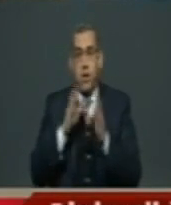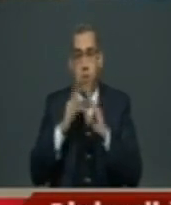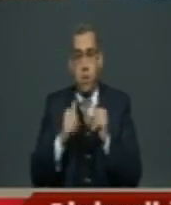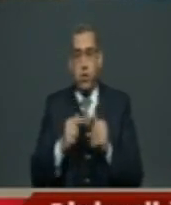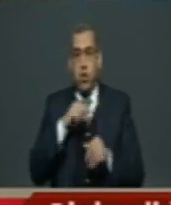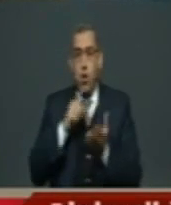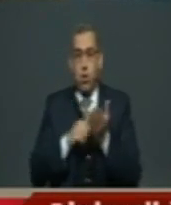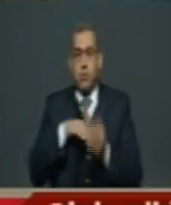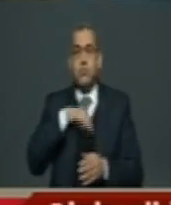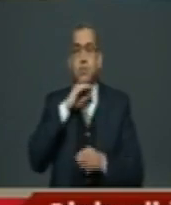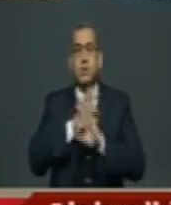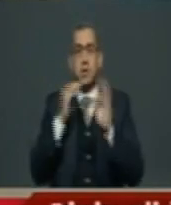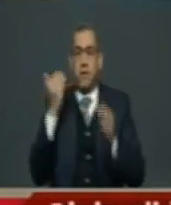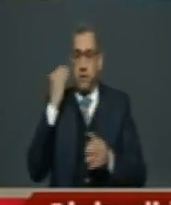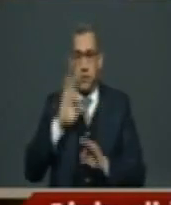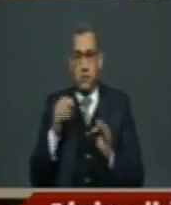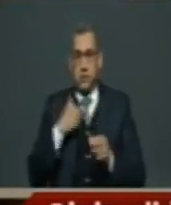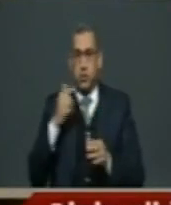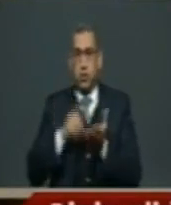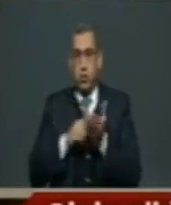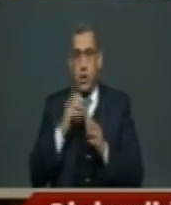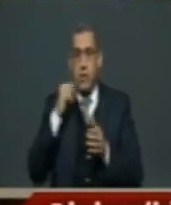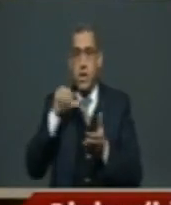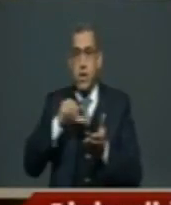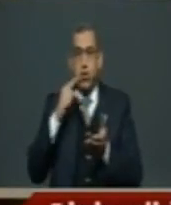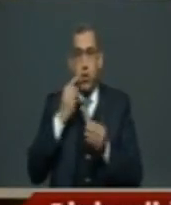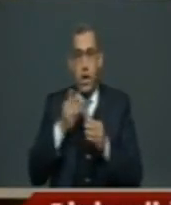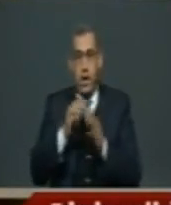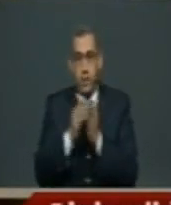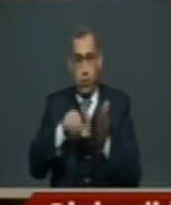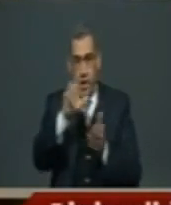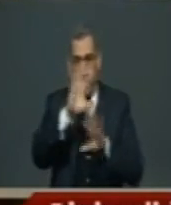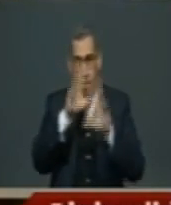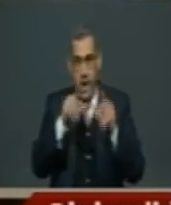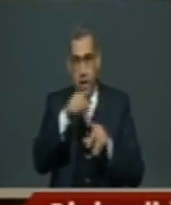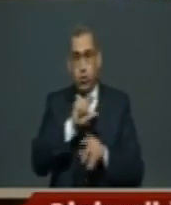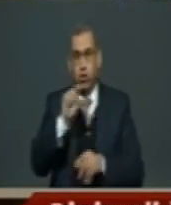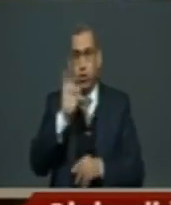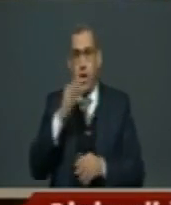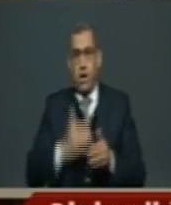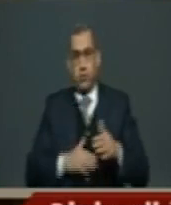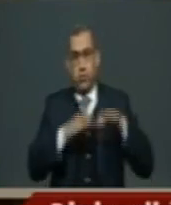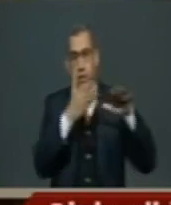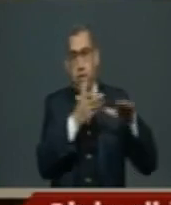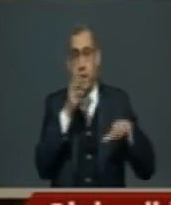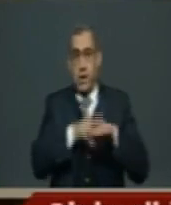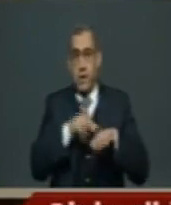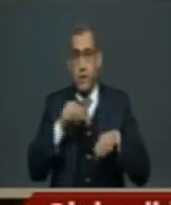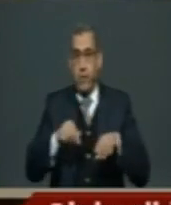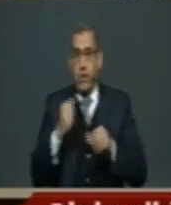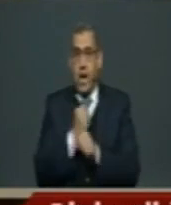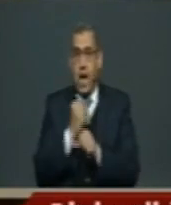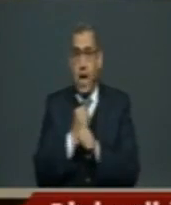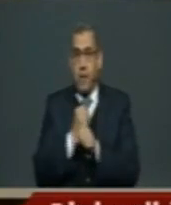احنا بالنسبة للرز التمويني لدينا 3 شهور، وجاري عمل